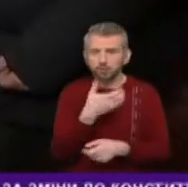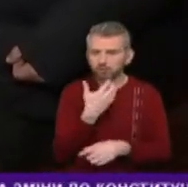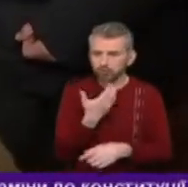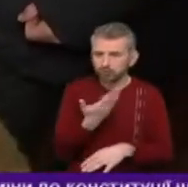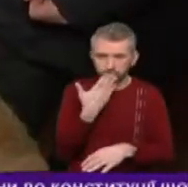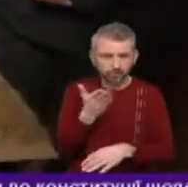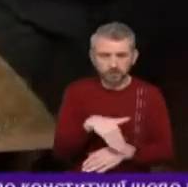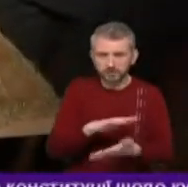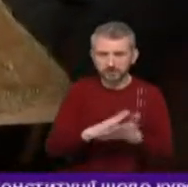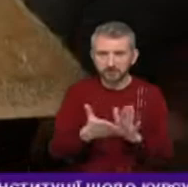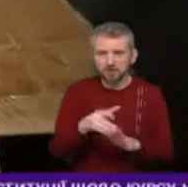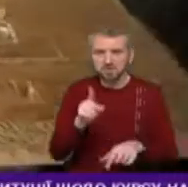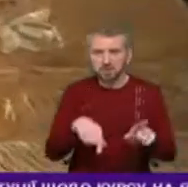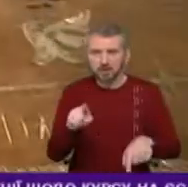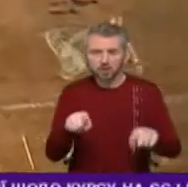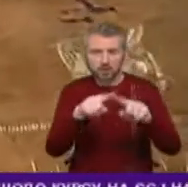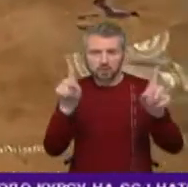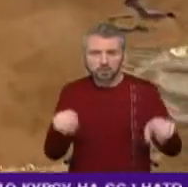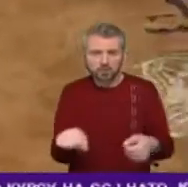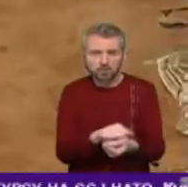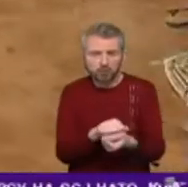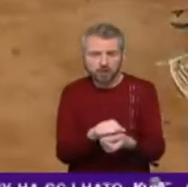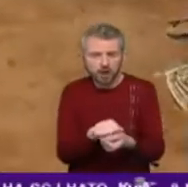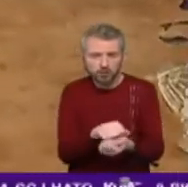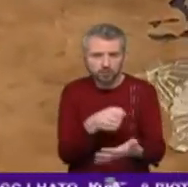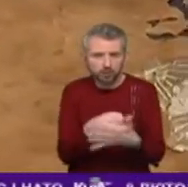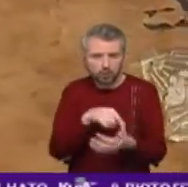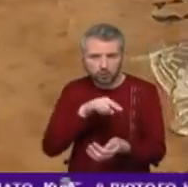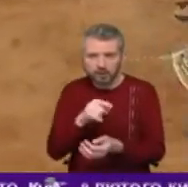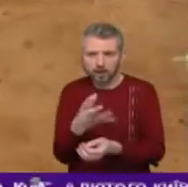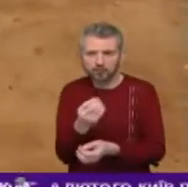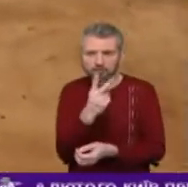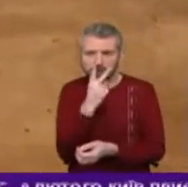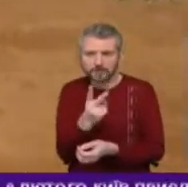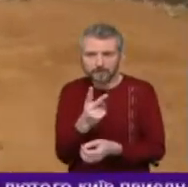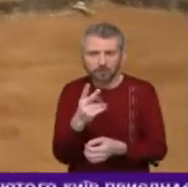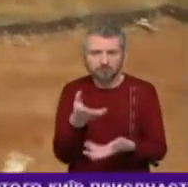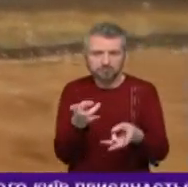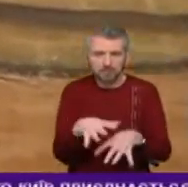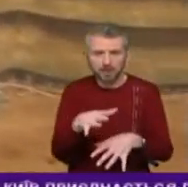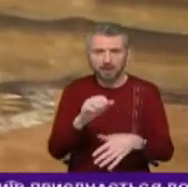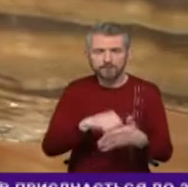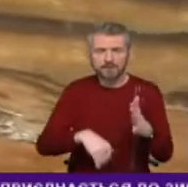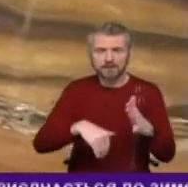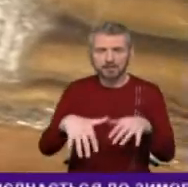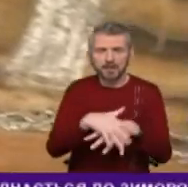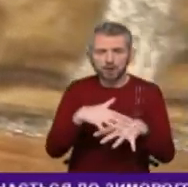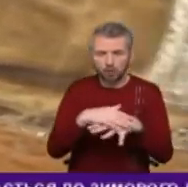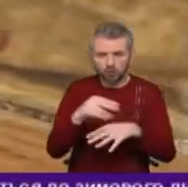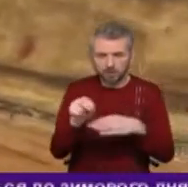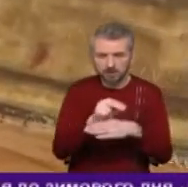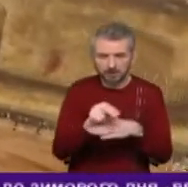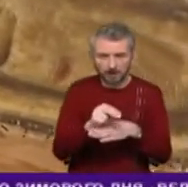стані. Подекуди оксамитове полотно протерлося до дір, а ще видно сліди від народної реставрації – так звані латки. Це